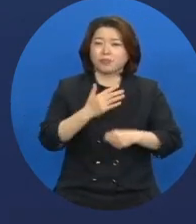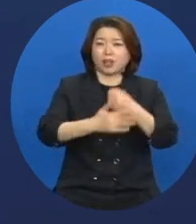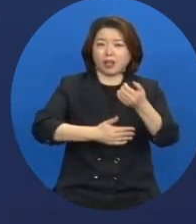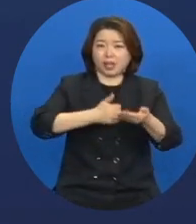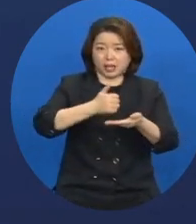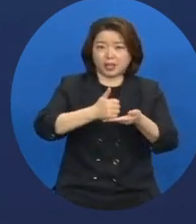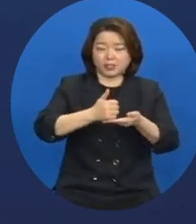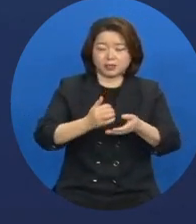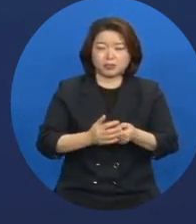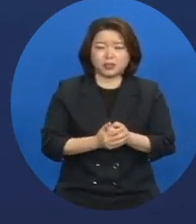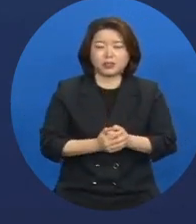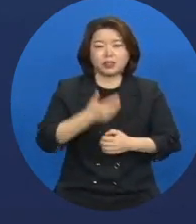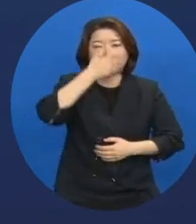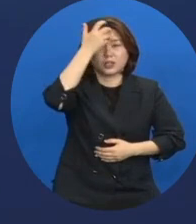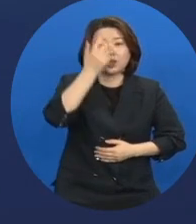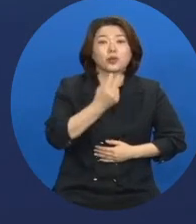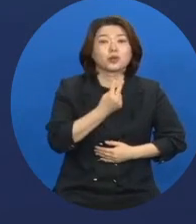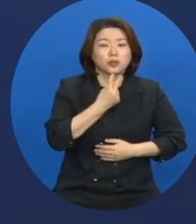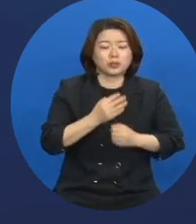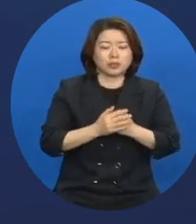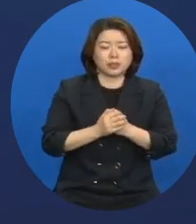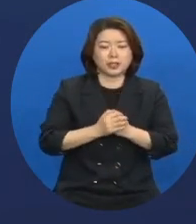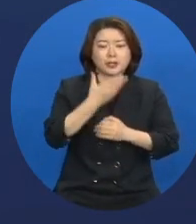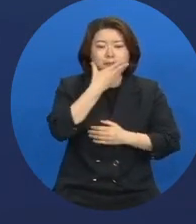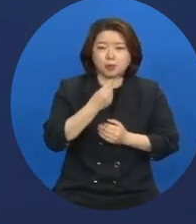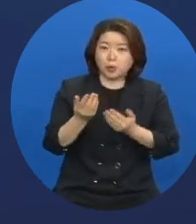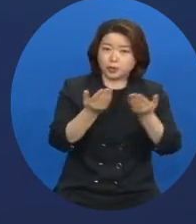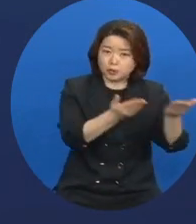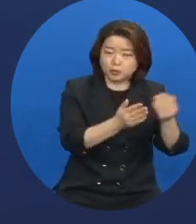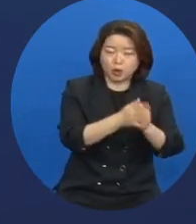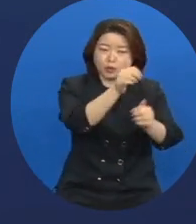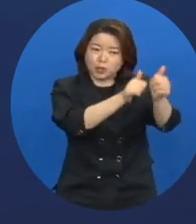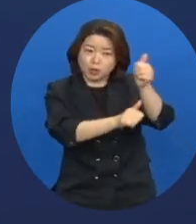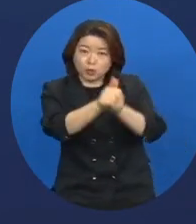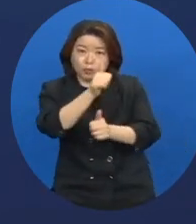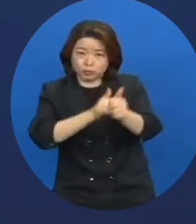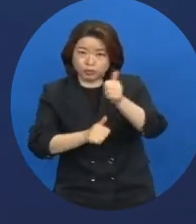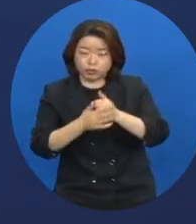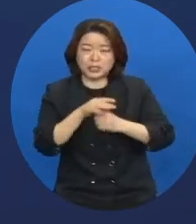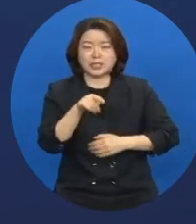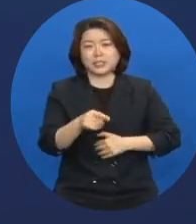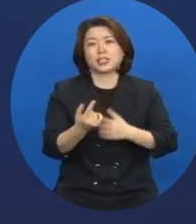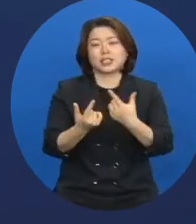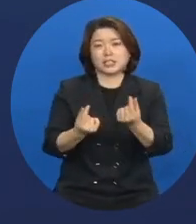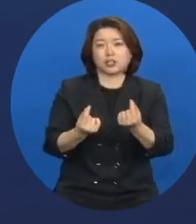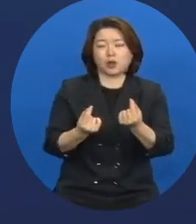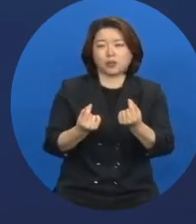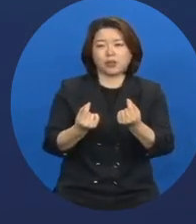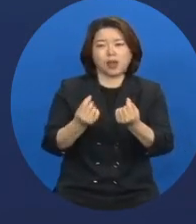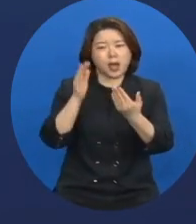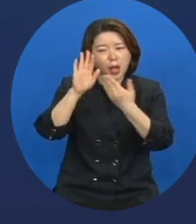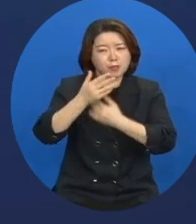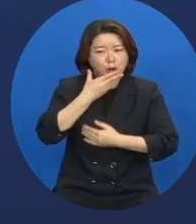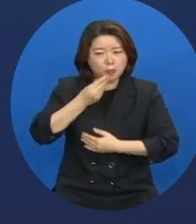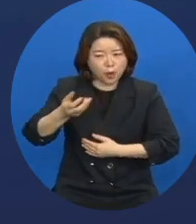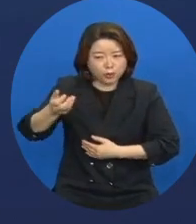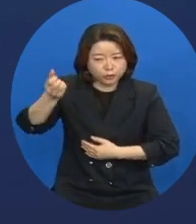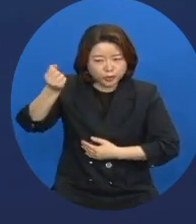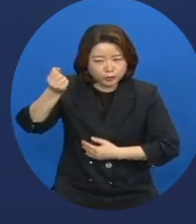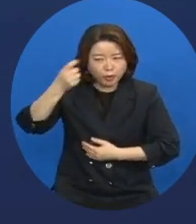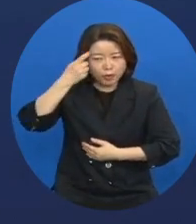하나님께서 요셉을 복을 주시고 그 후손들이 이런 복을 누리게 되는 것을